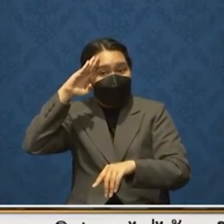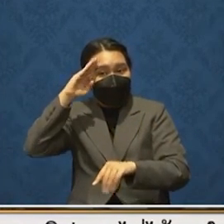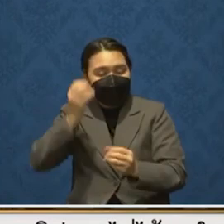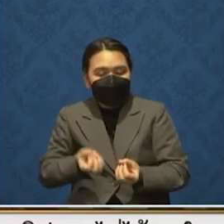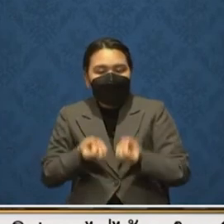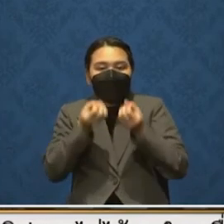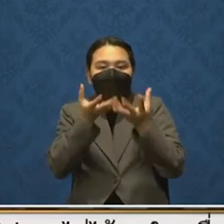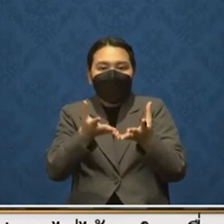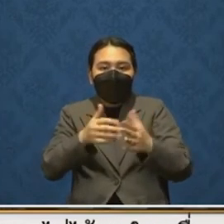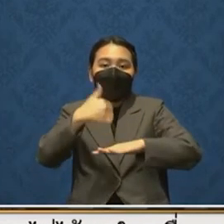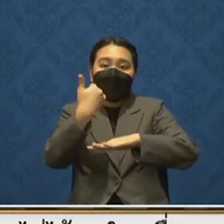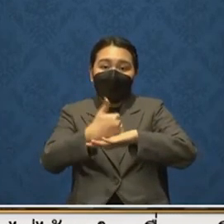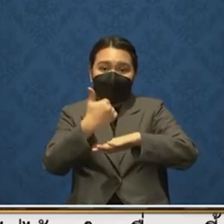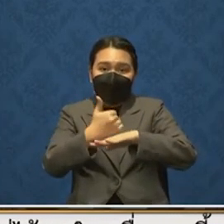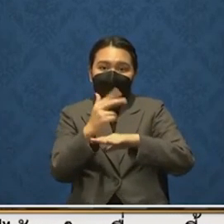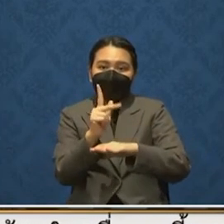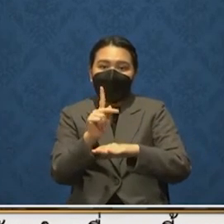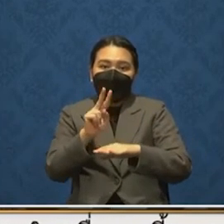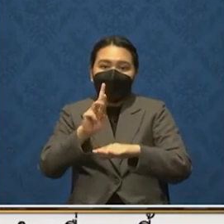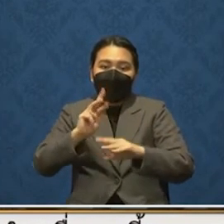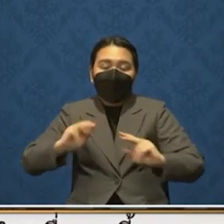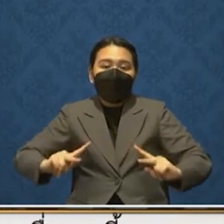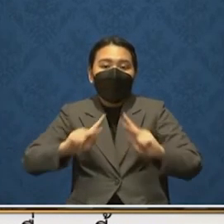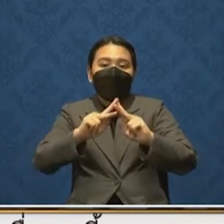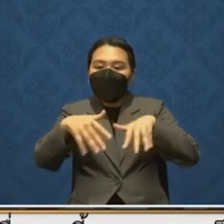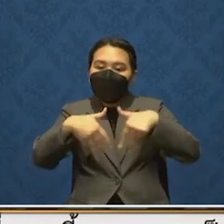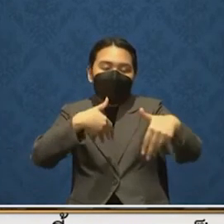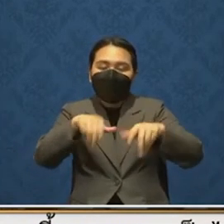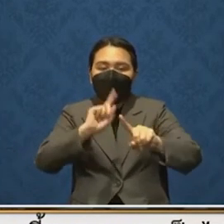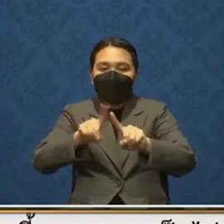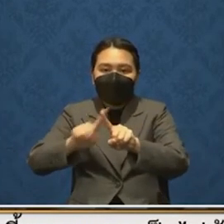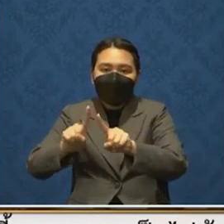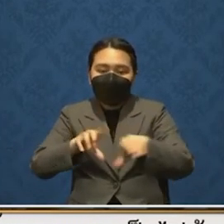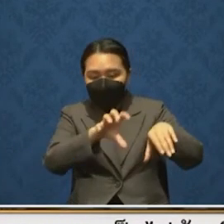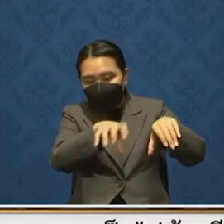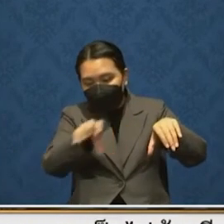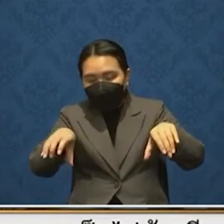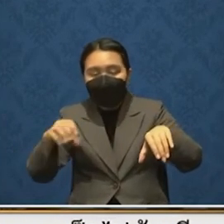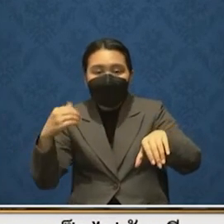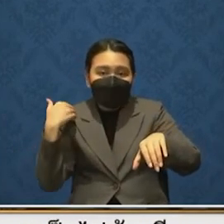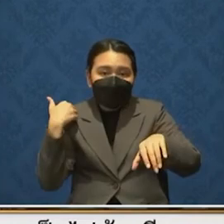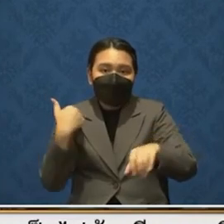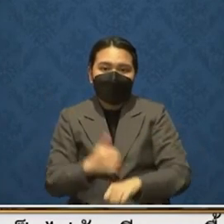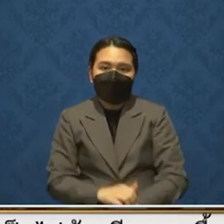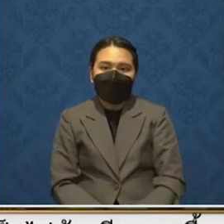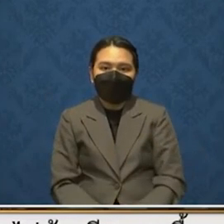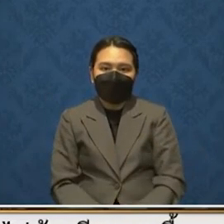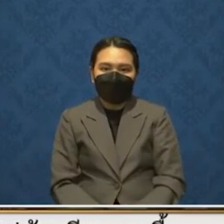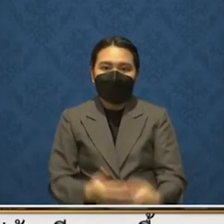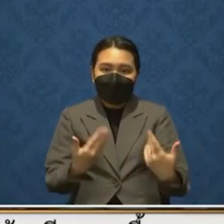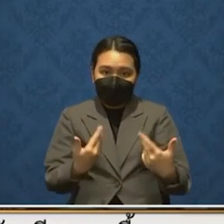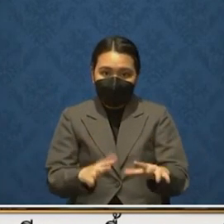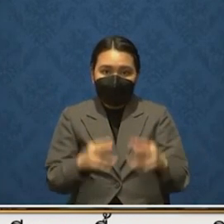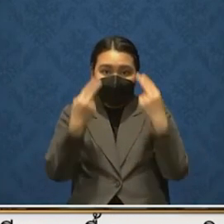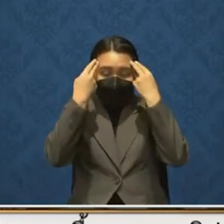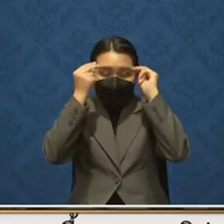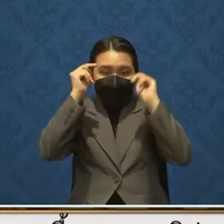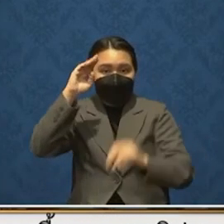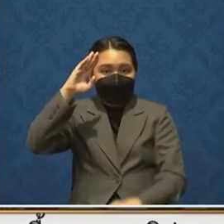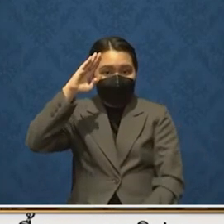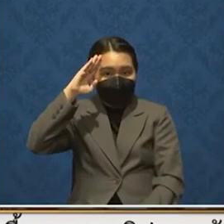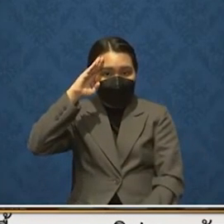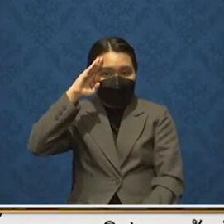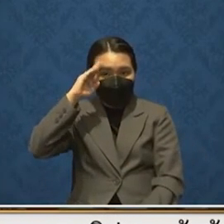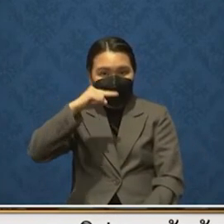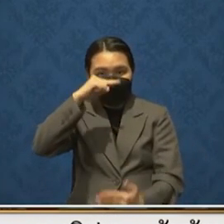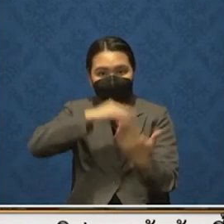รัคุวยิศ ปร